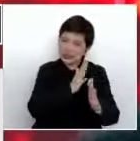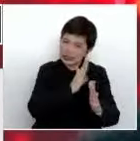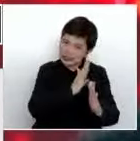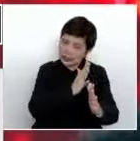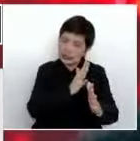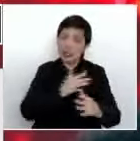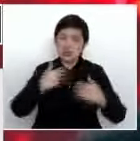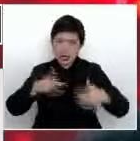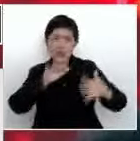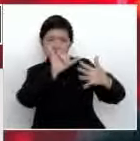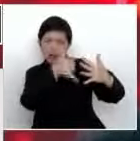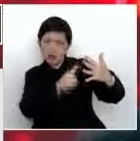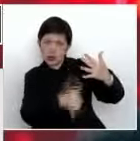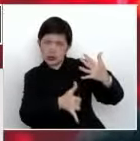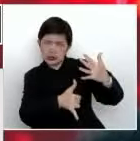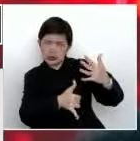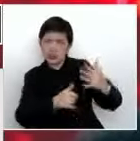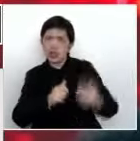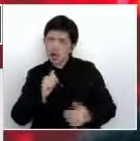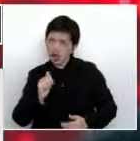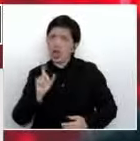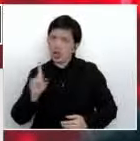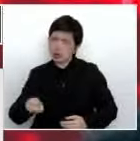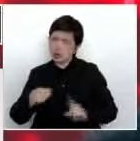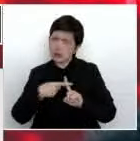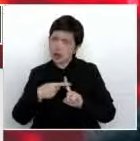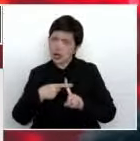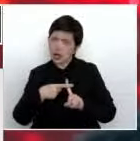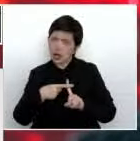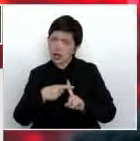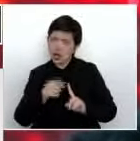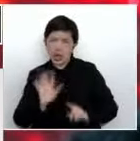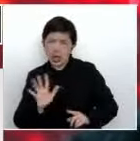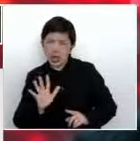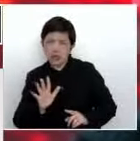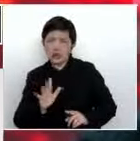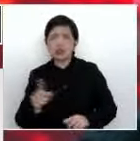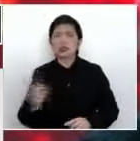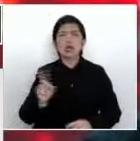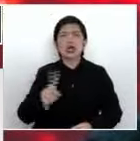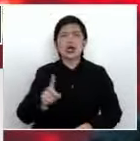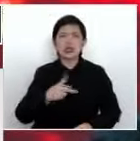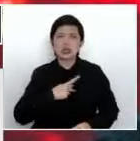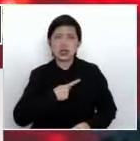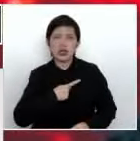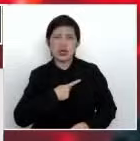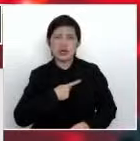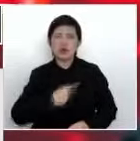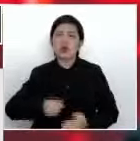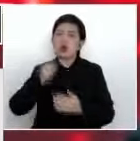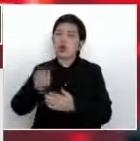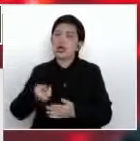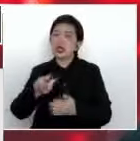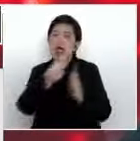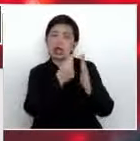itu kita evaluasi Apakah perlu ditambahkan kalau perlu baru kita tambahkan jangan kita mengeluarkan anggaran tetapi kita